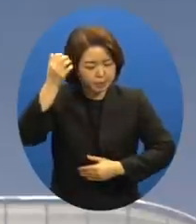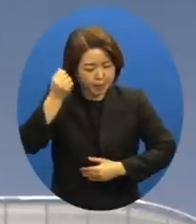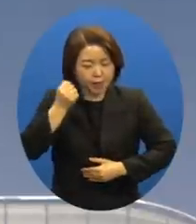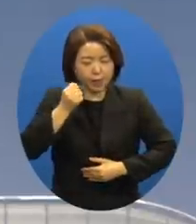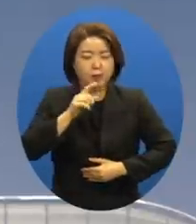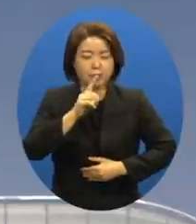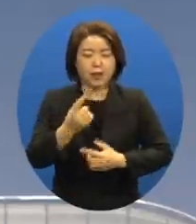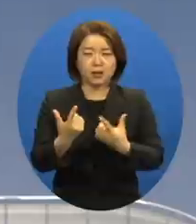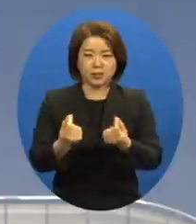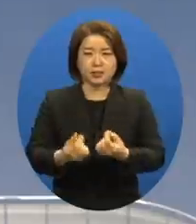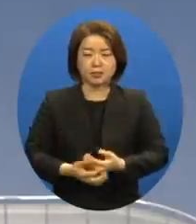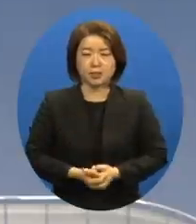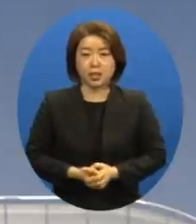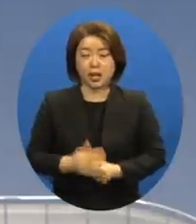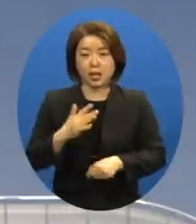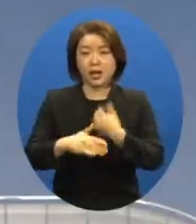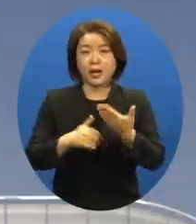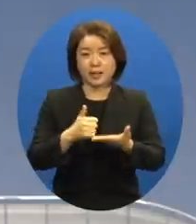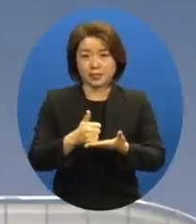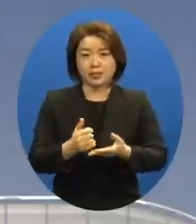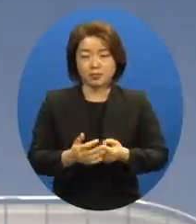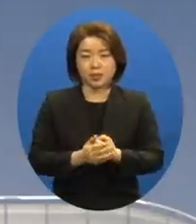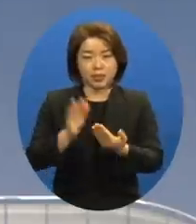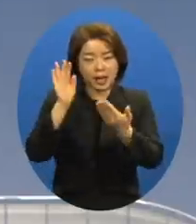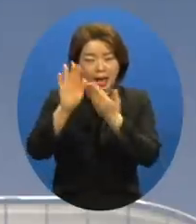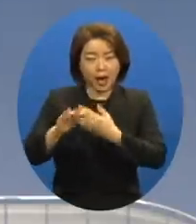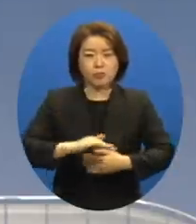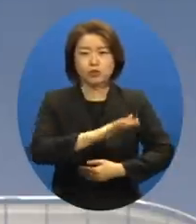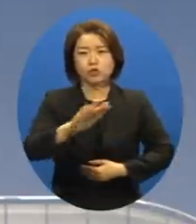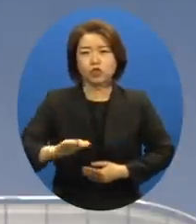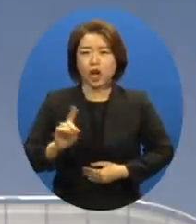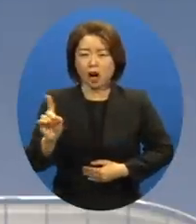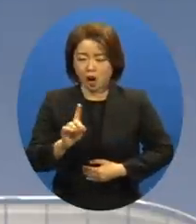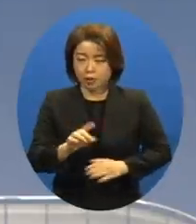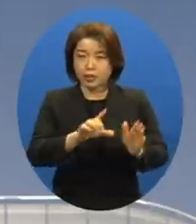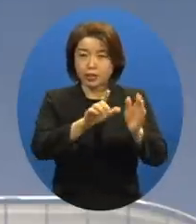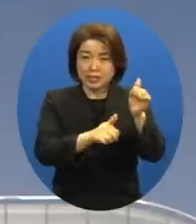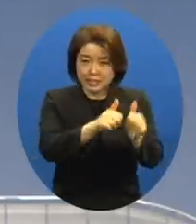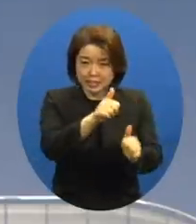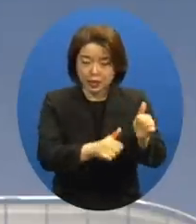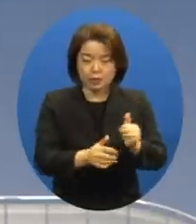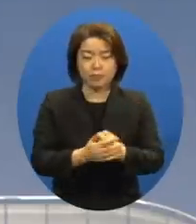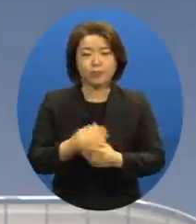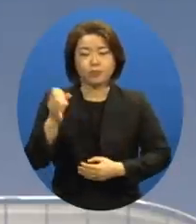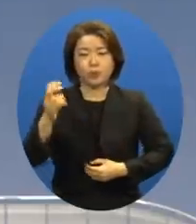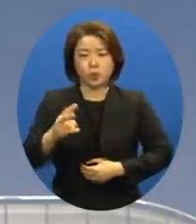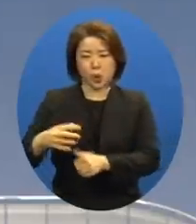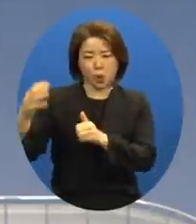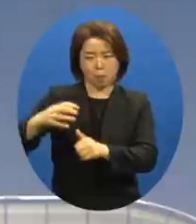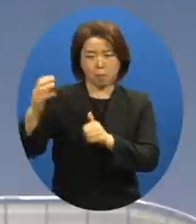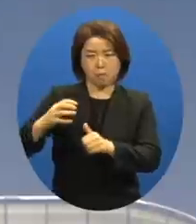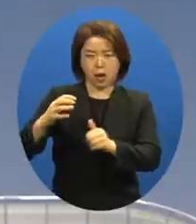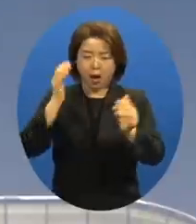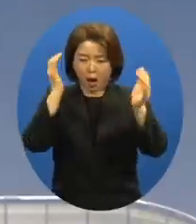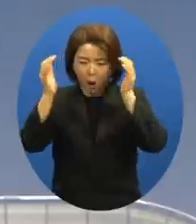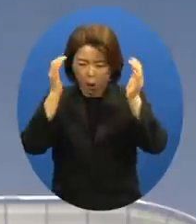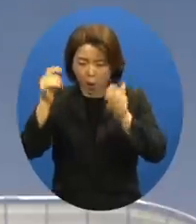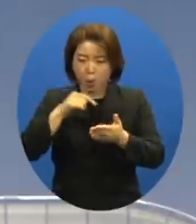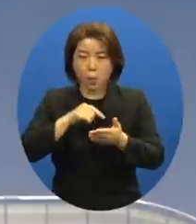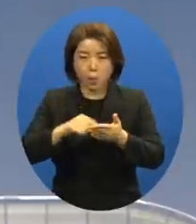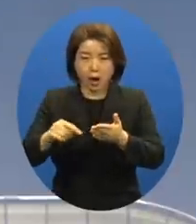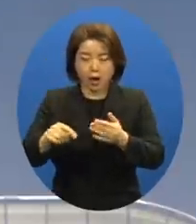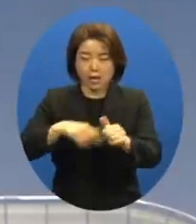합니다 하나님은 앞으로 우리가 어떤 시험과 또 핍박이 나 환란 같은 상황이